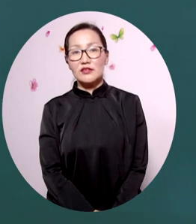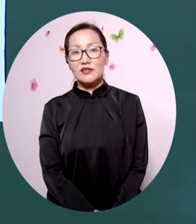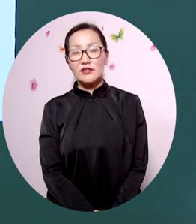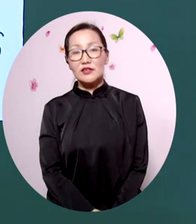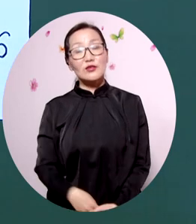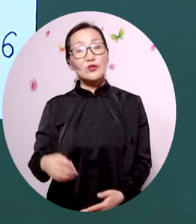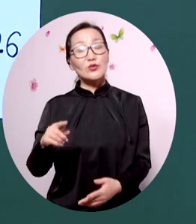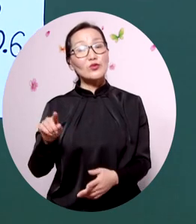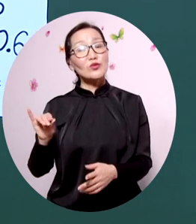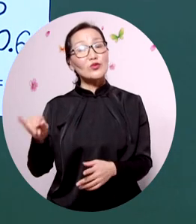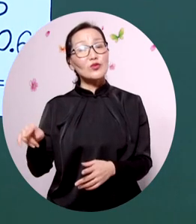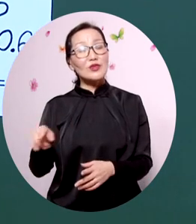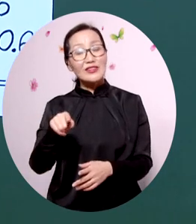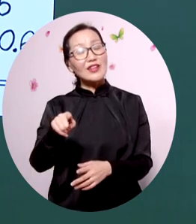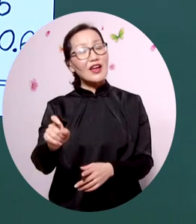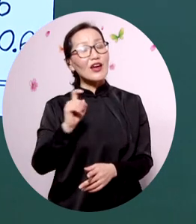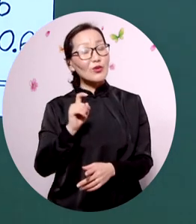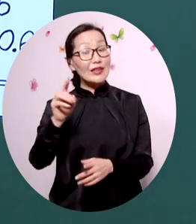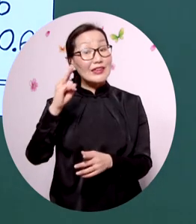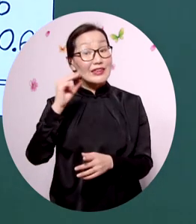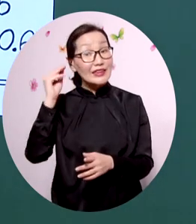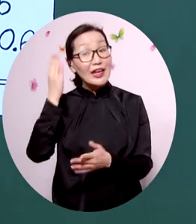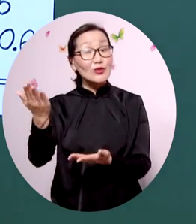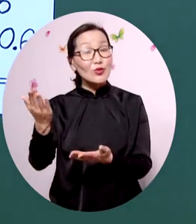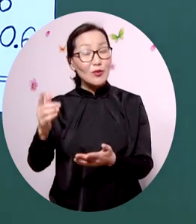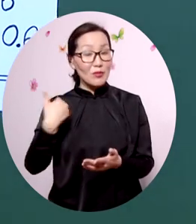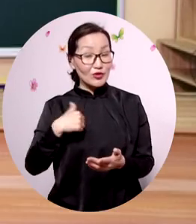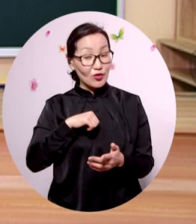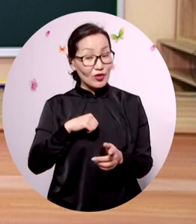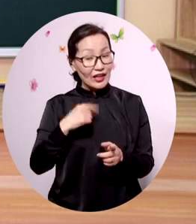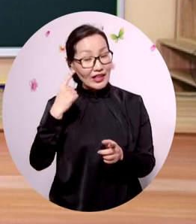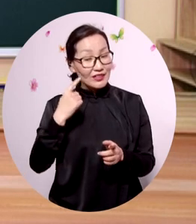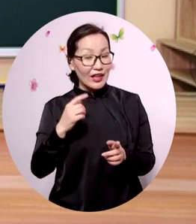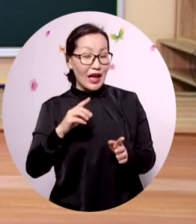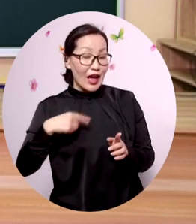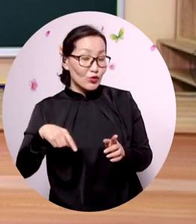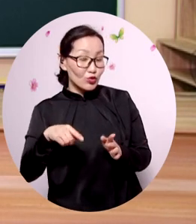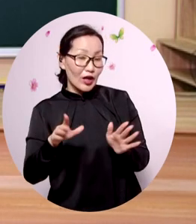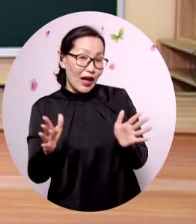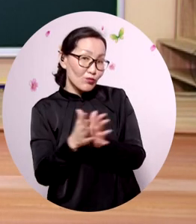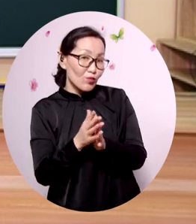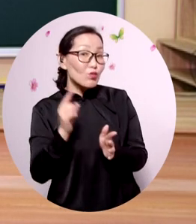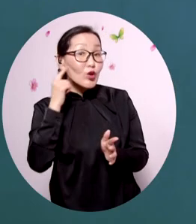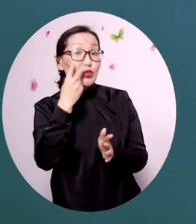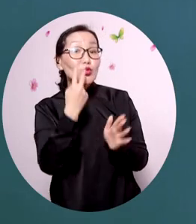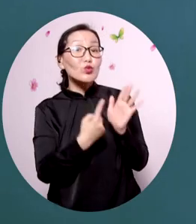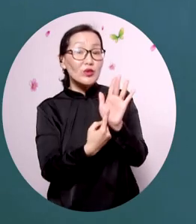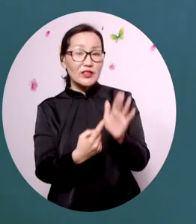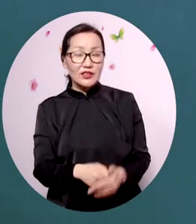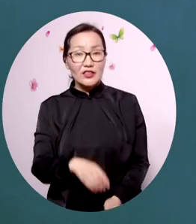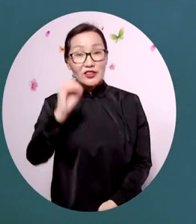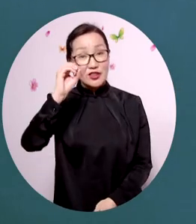За энд хэд гарах болов? За та нарын хариултад таарах нь багш нь энийг багнаар хажууд нь бодож үзүүлээ.